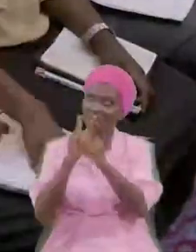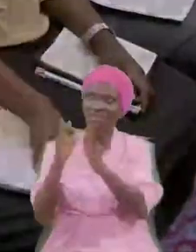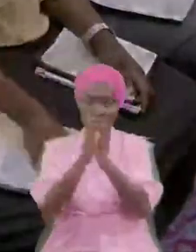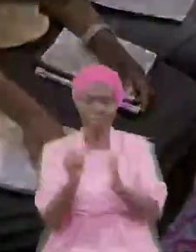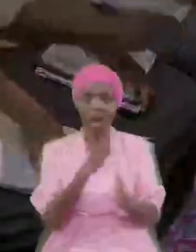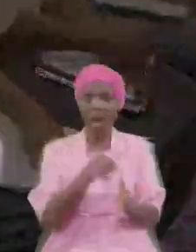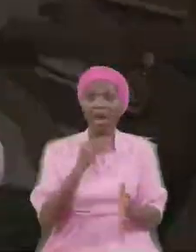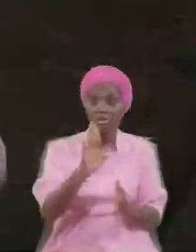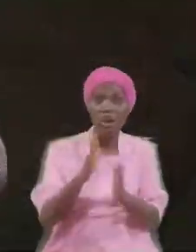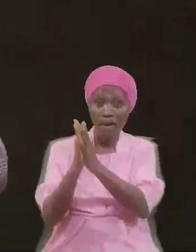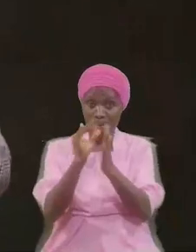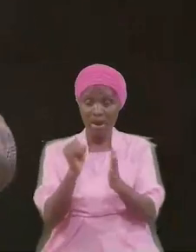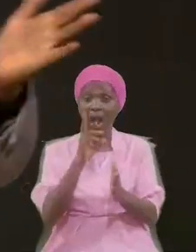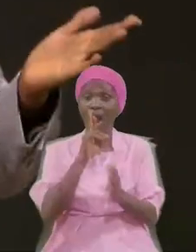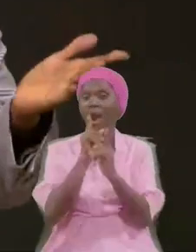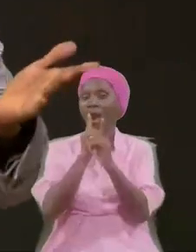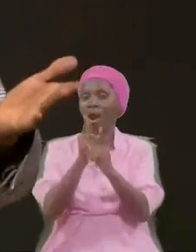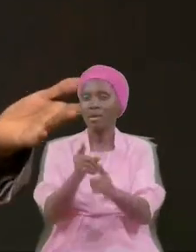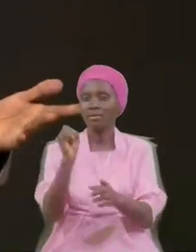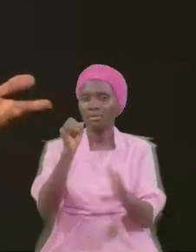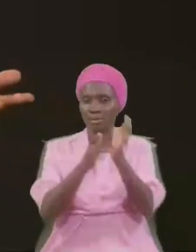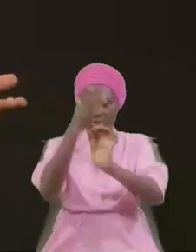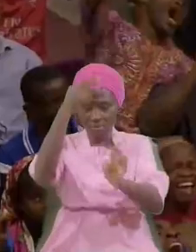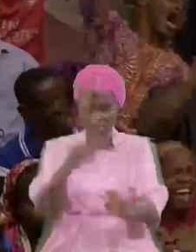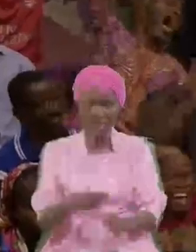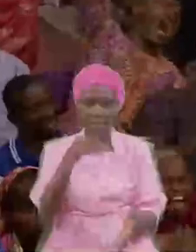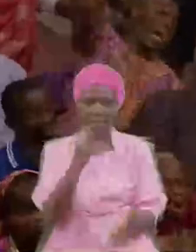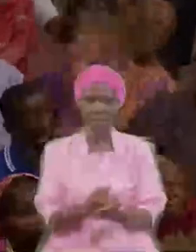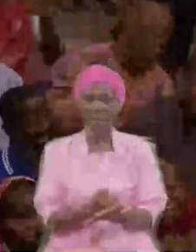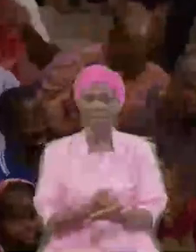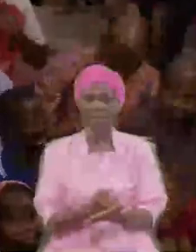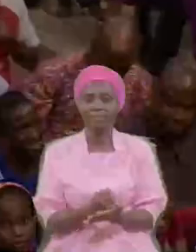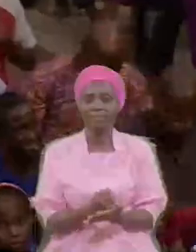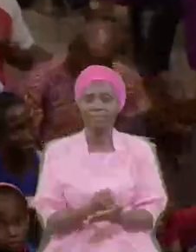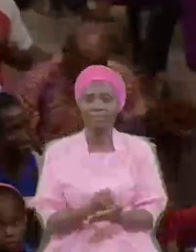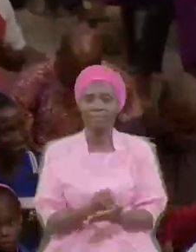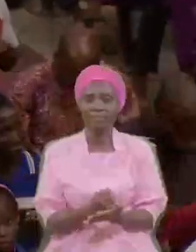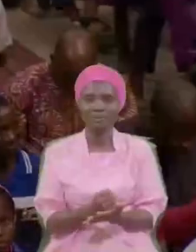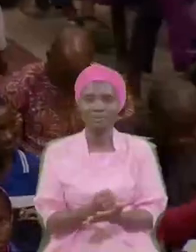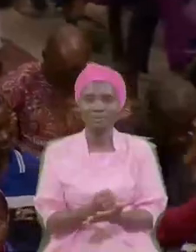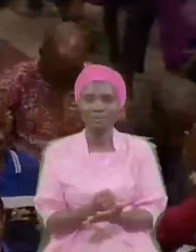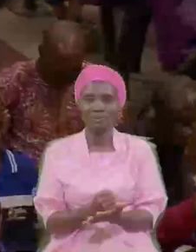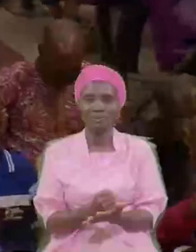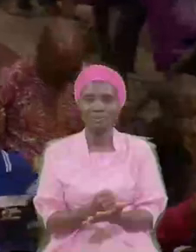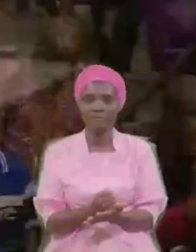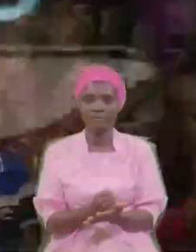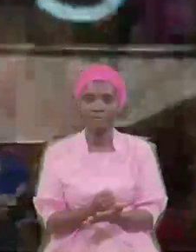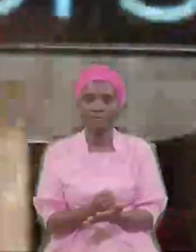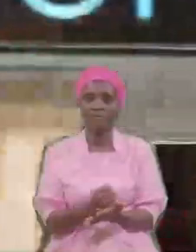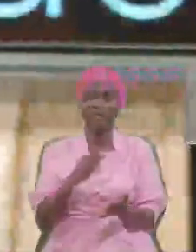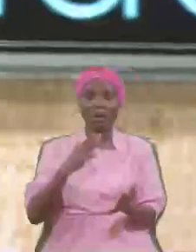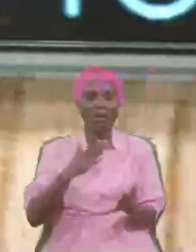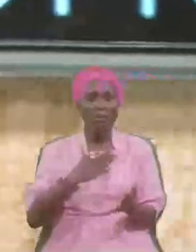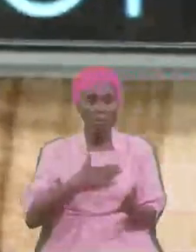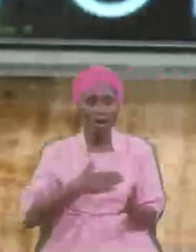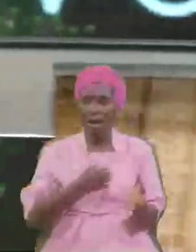Et votre prière, vos prières sont exaucées au nom de Jésus-Christ. Ce que je dis, c'est